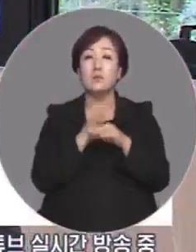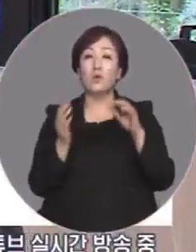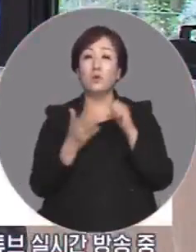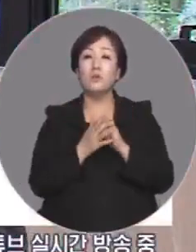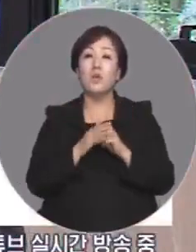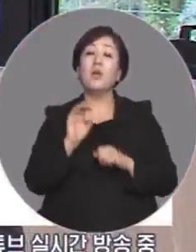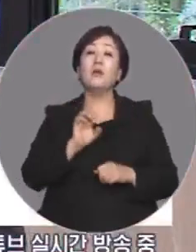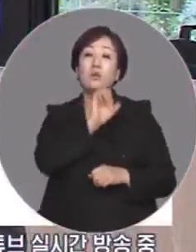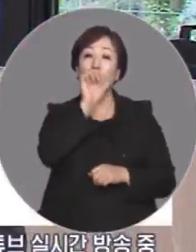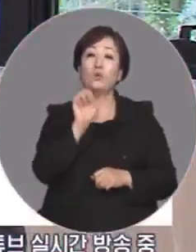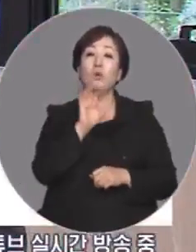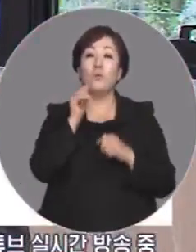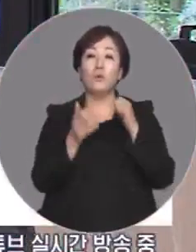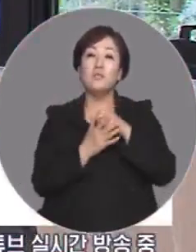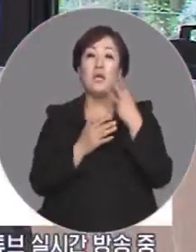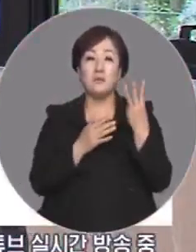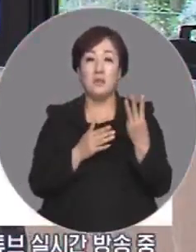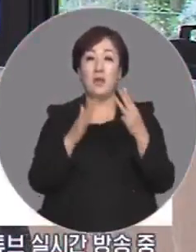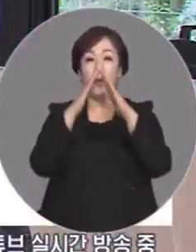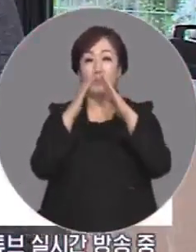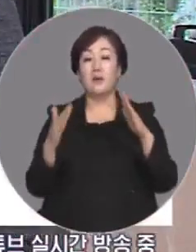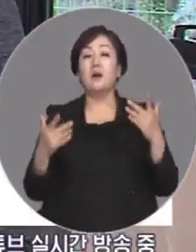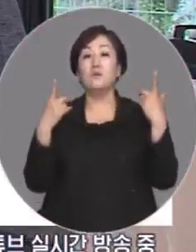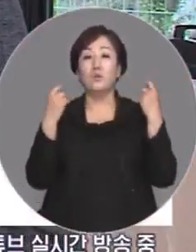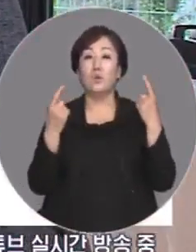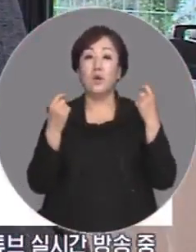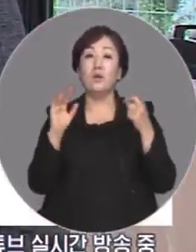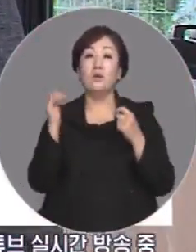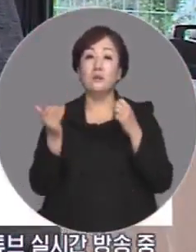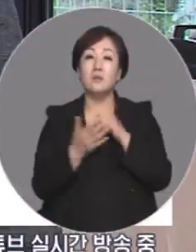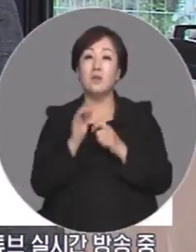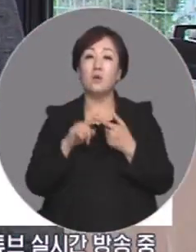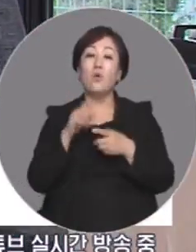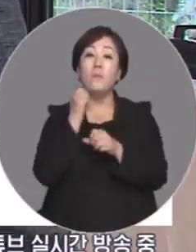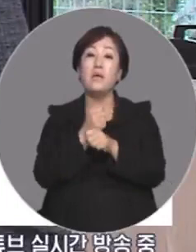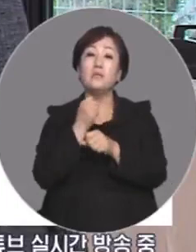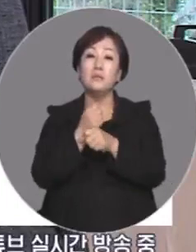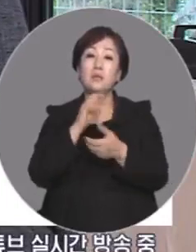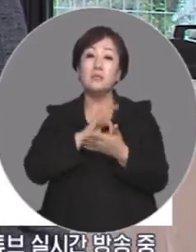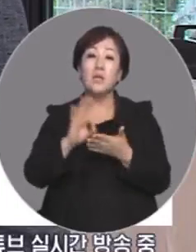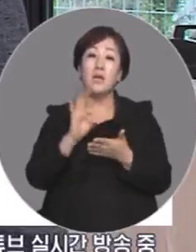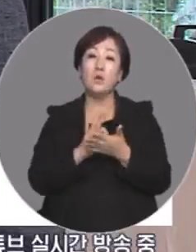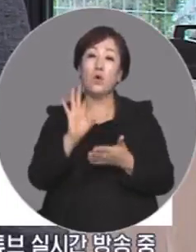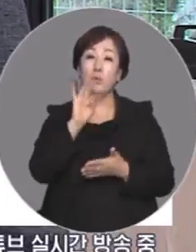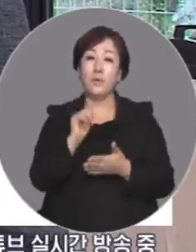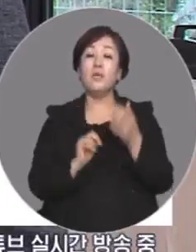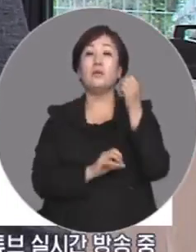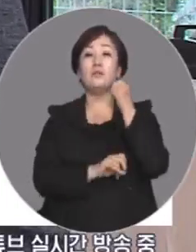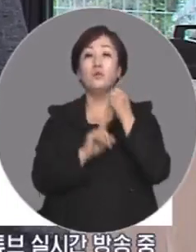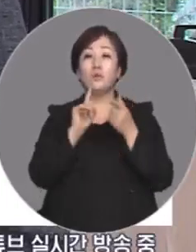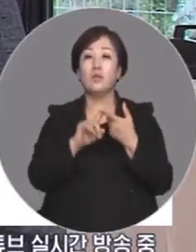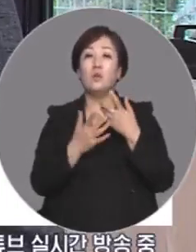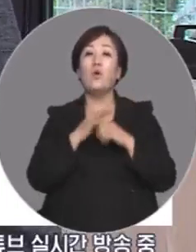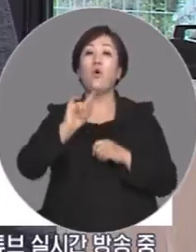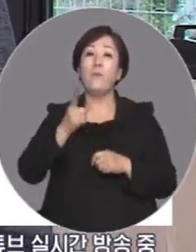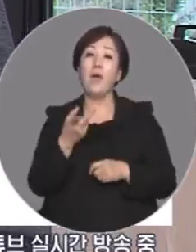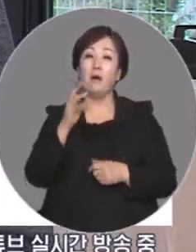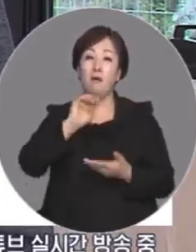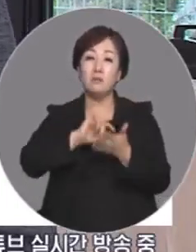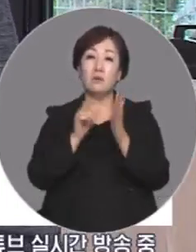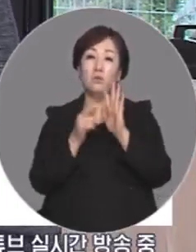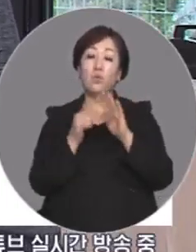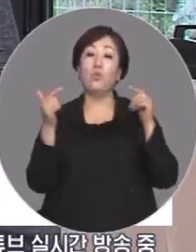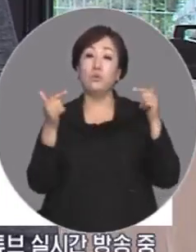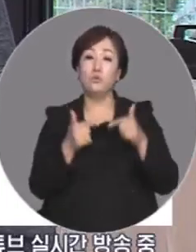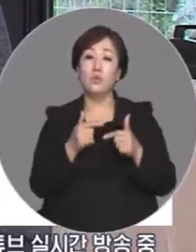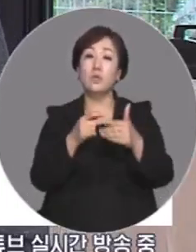유럽에 거의 유럽의 세계짜리 못지않게 만들었고, 제작 비용이 기존 대비 100억 정도 줄일 수 있는